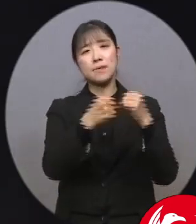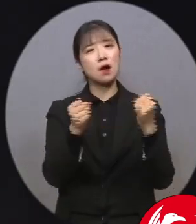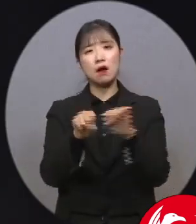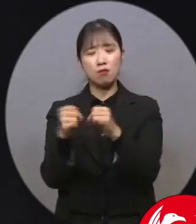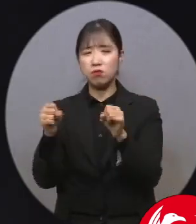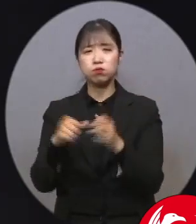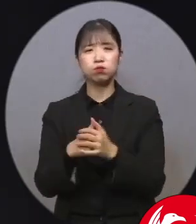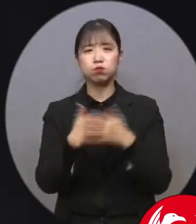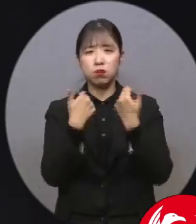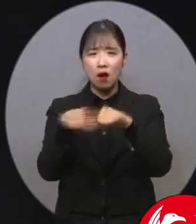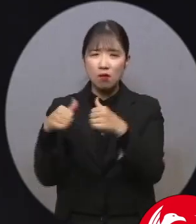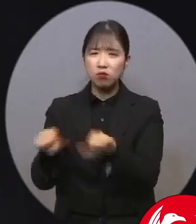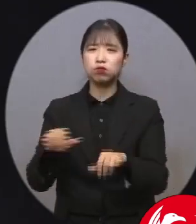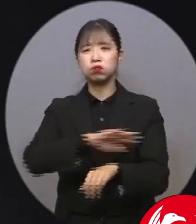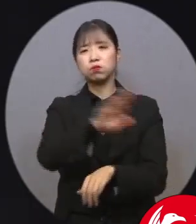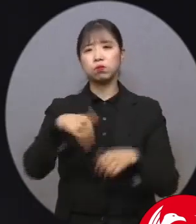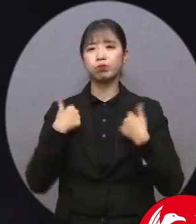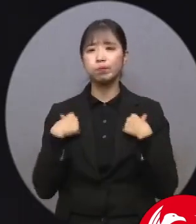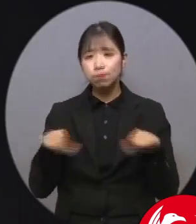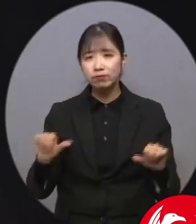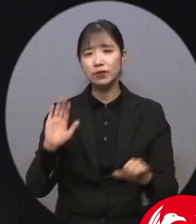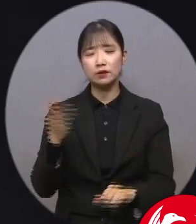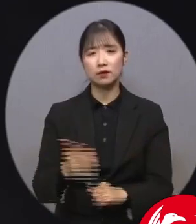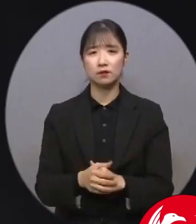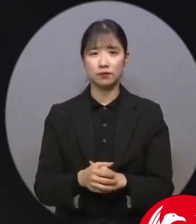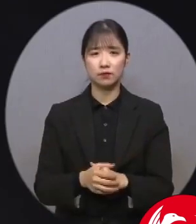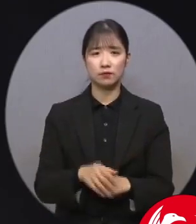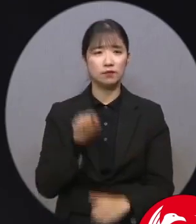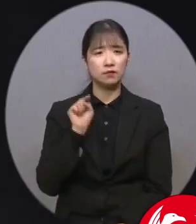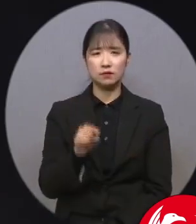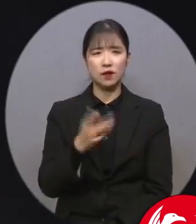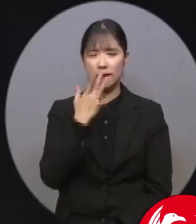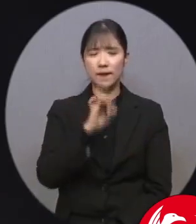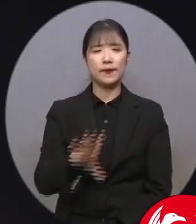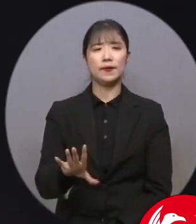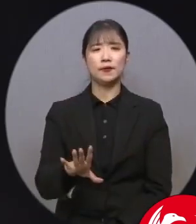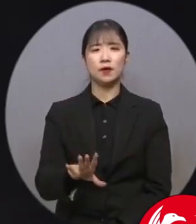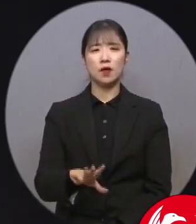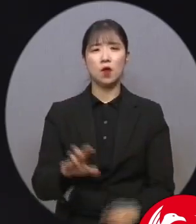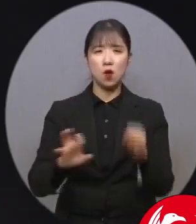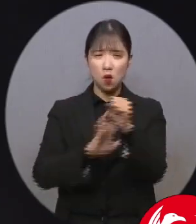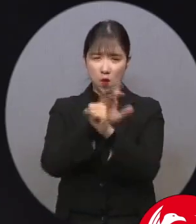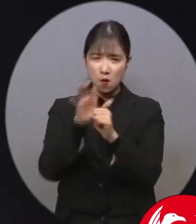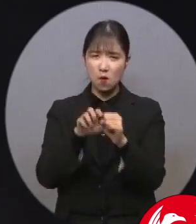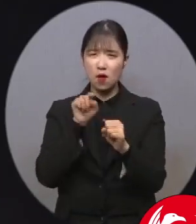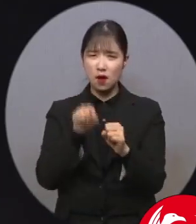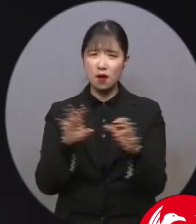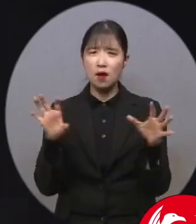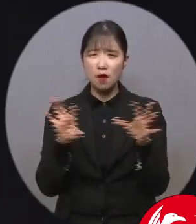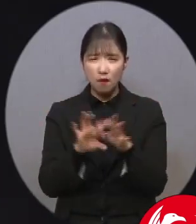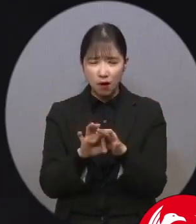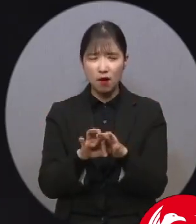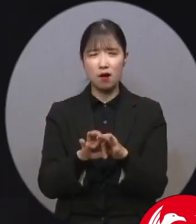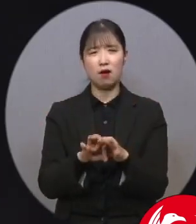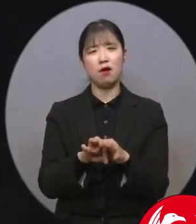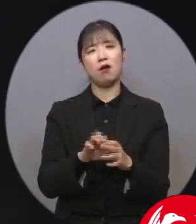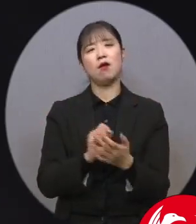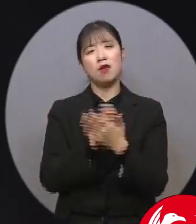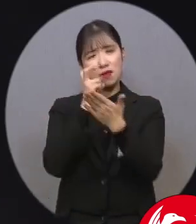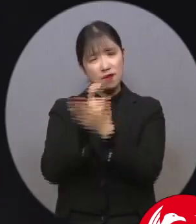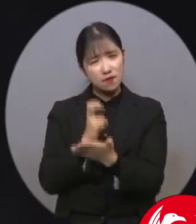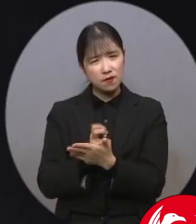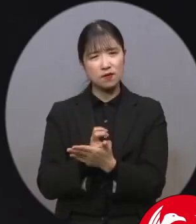가정이 파괴되고 자포자기가 됩니다. 이거 절대 코로나 대책은 지금이라도 관계 공무원들은